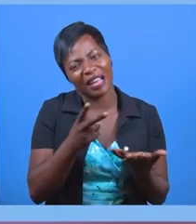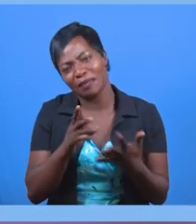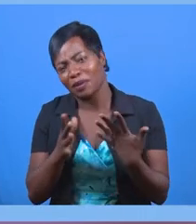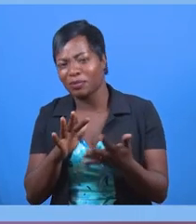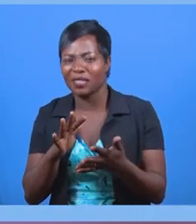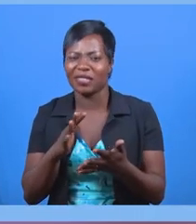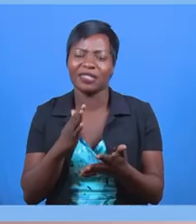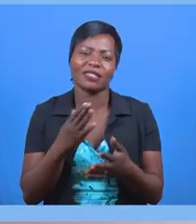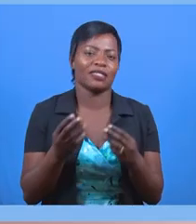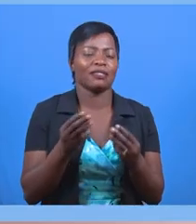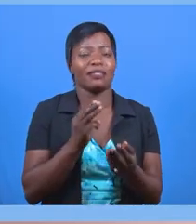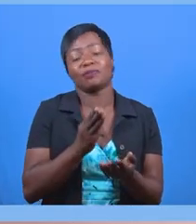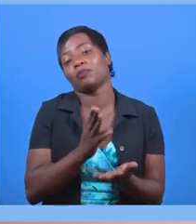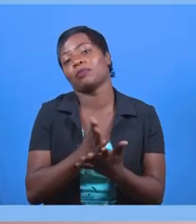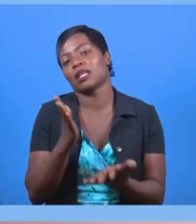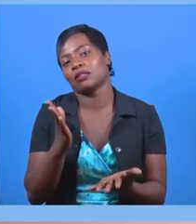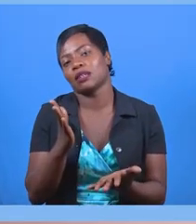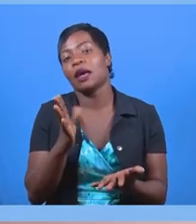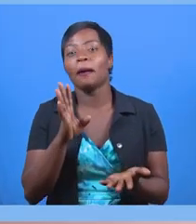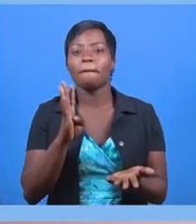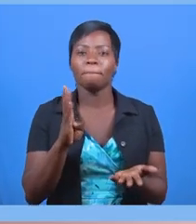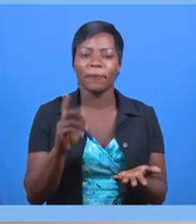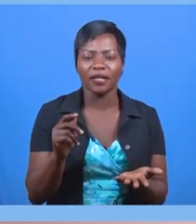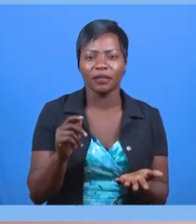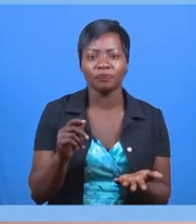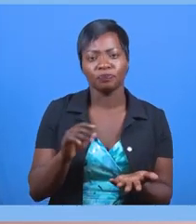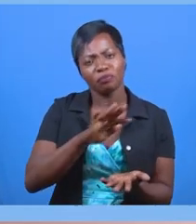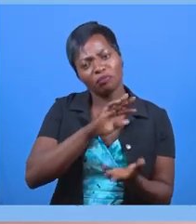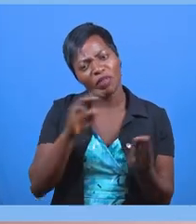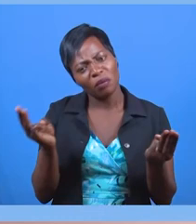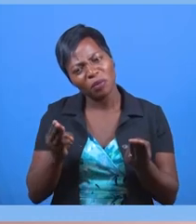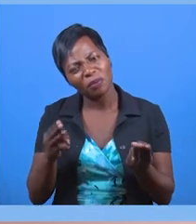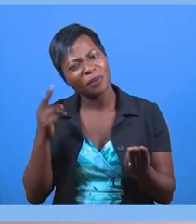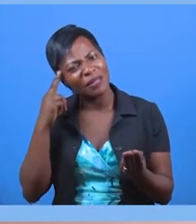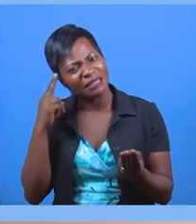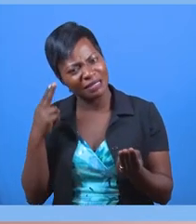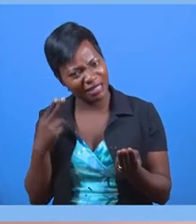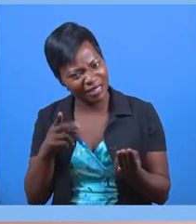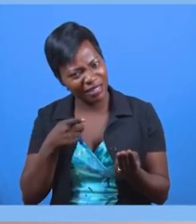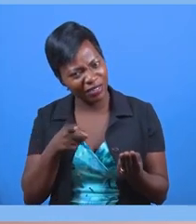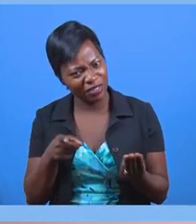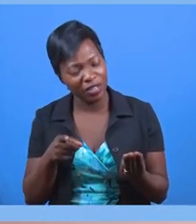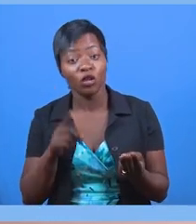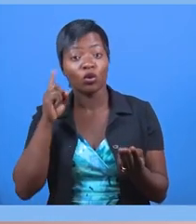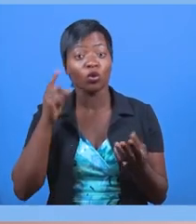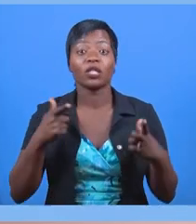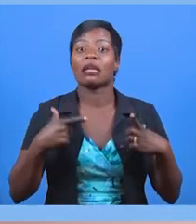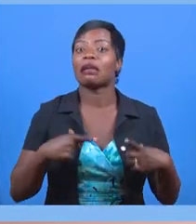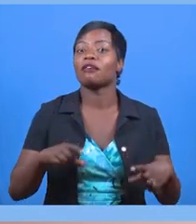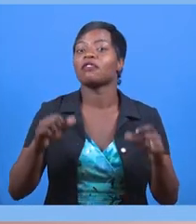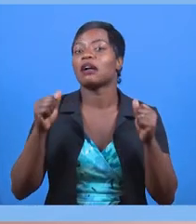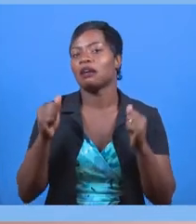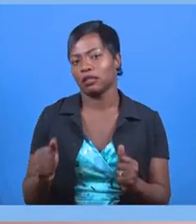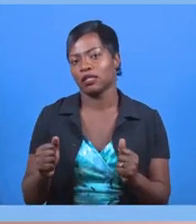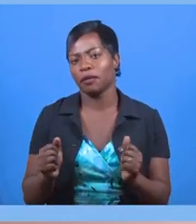kwauri opportunity vanhu vanozvinzwisisa here mambota wataura nokuoma kweupenyu wataura kuti munhu anenge angogadzira zvevanhu